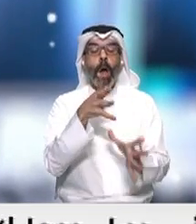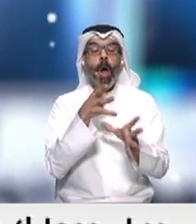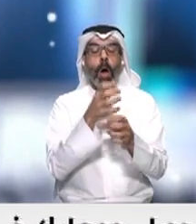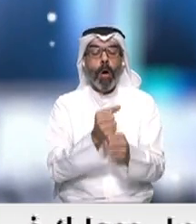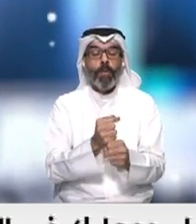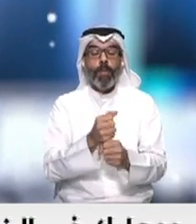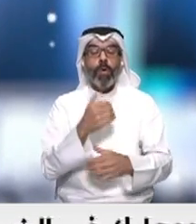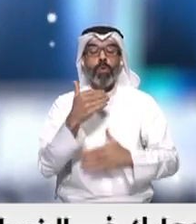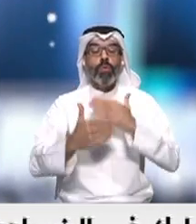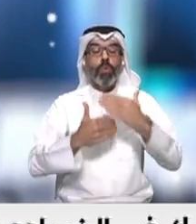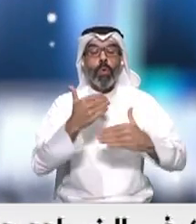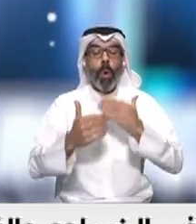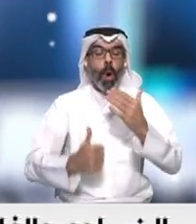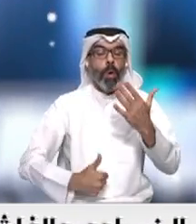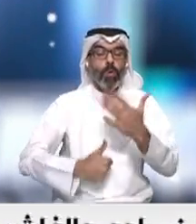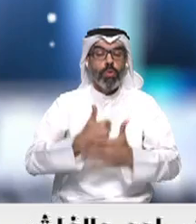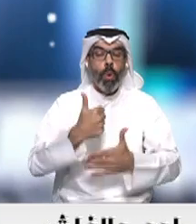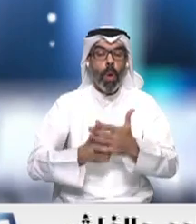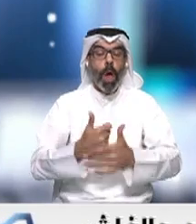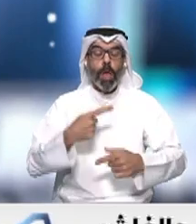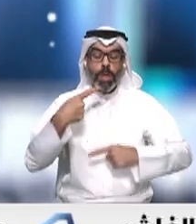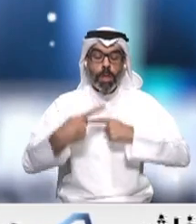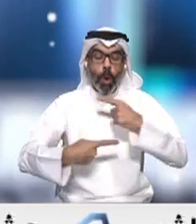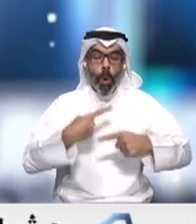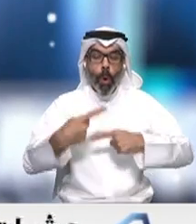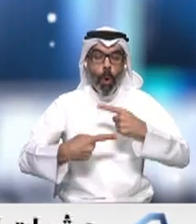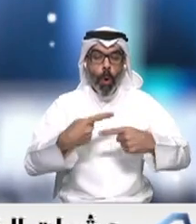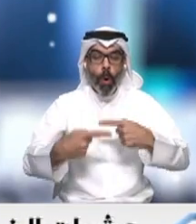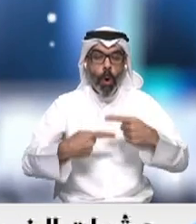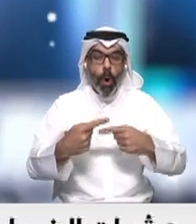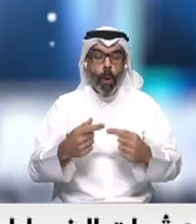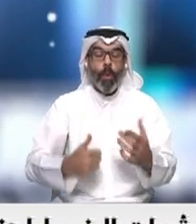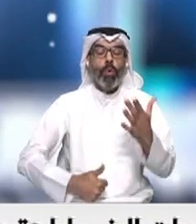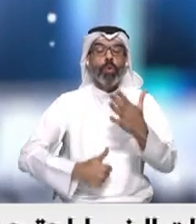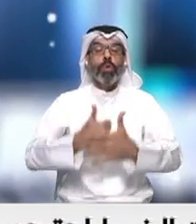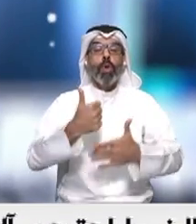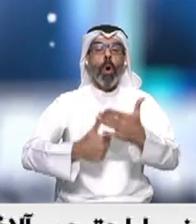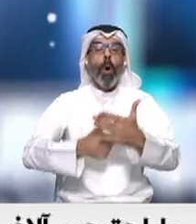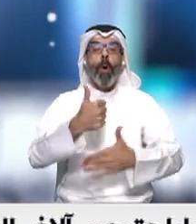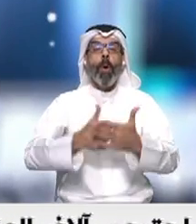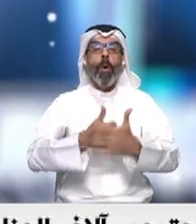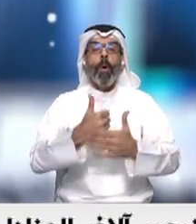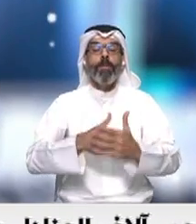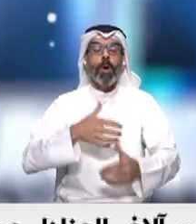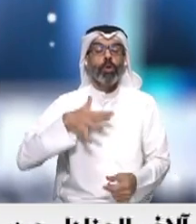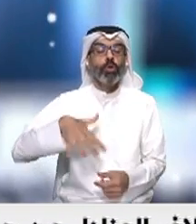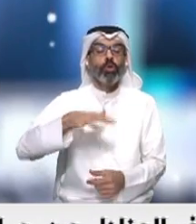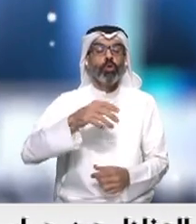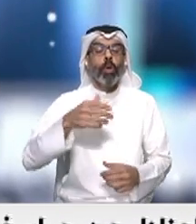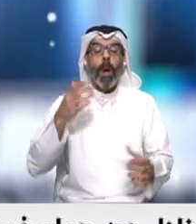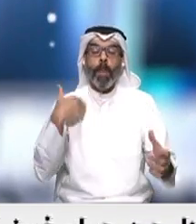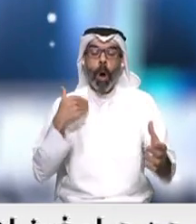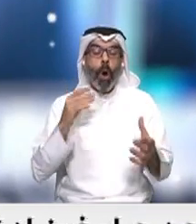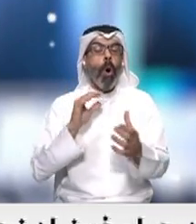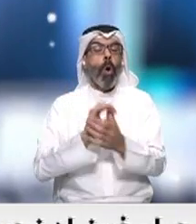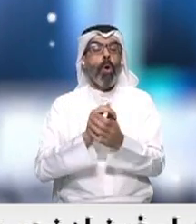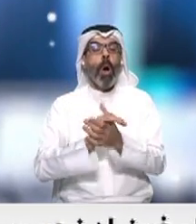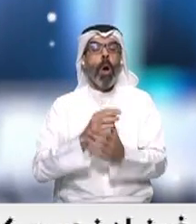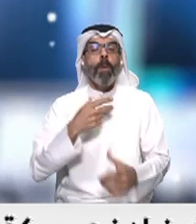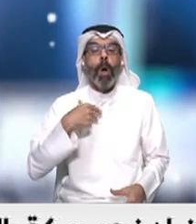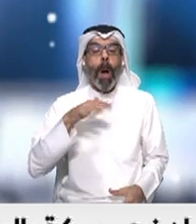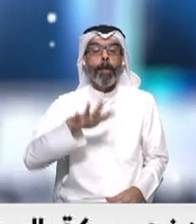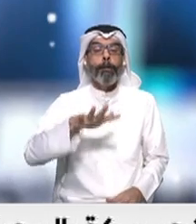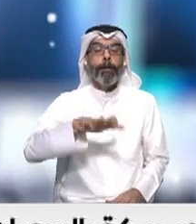الله لفخامته السلامه الدائمه وموفور الصحه والعافيه وكل التوفيق والسداد في خدمه